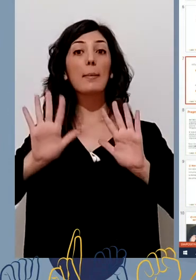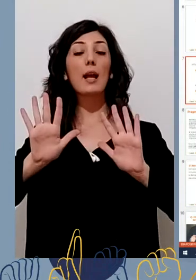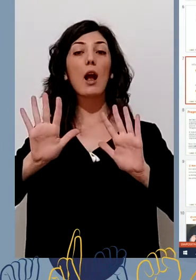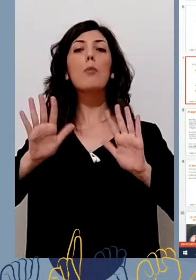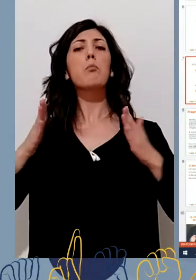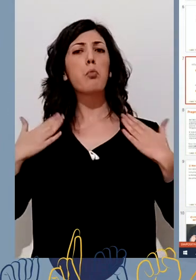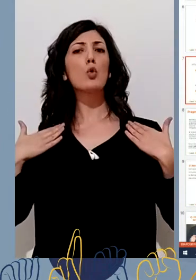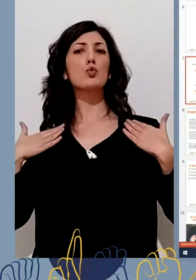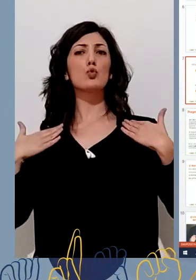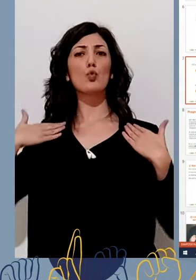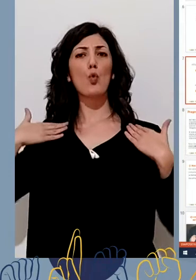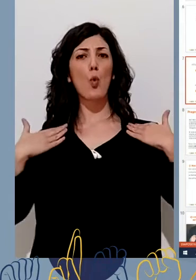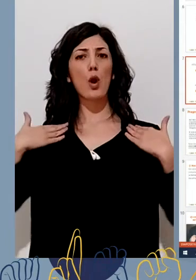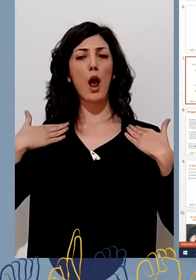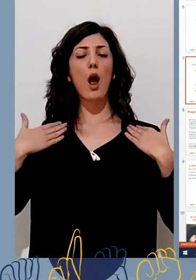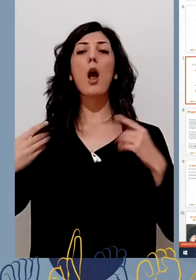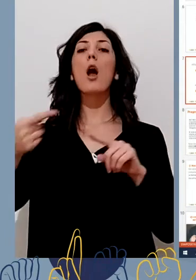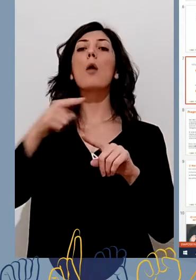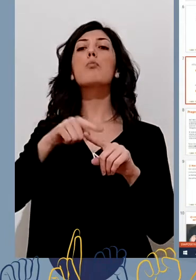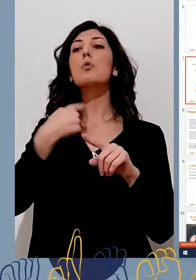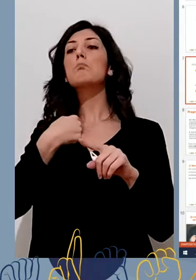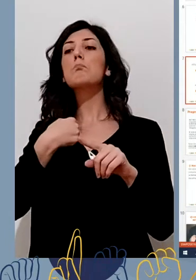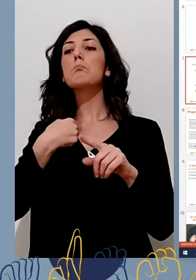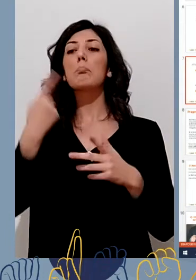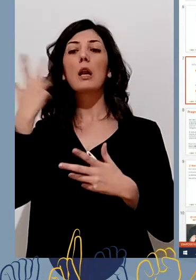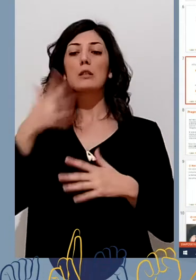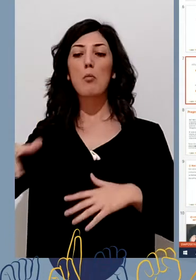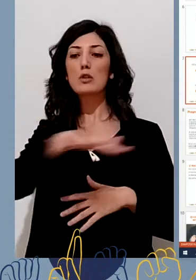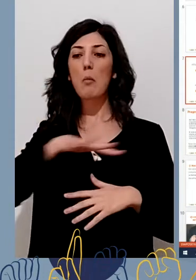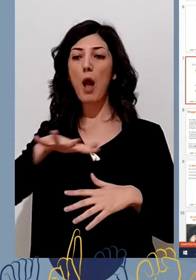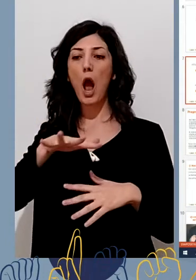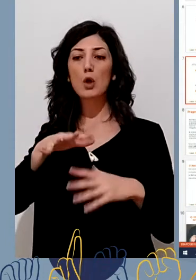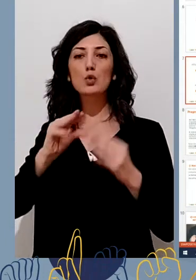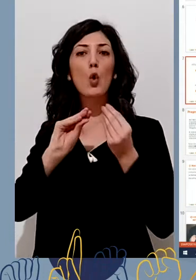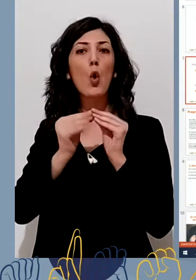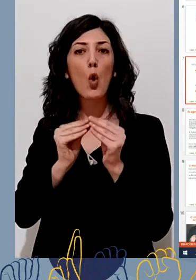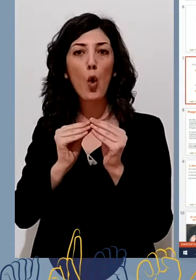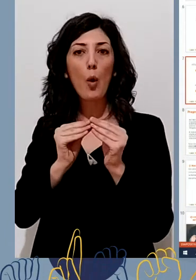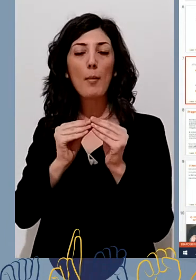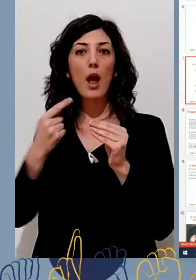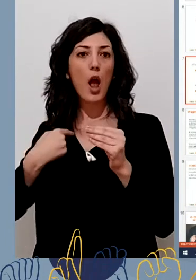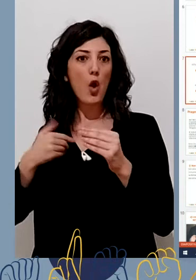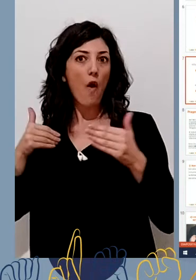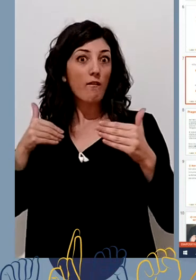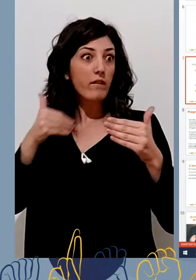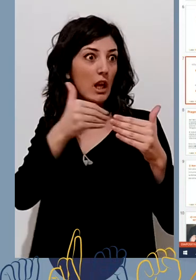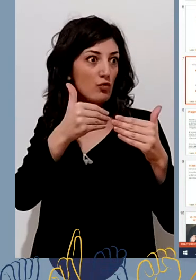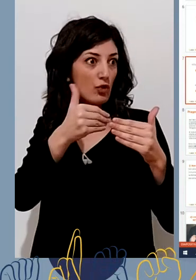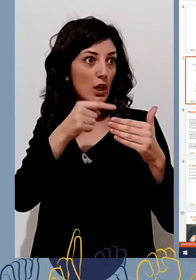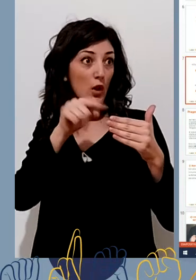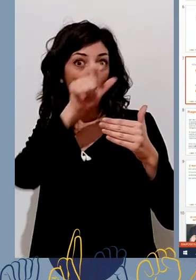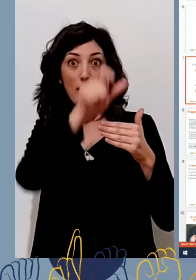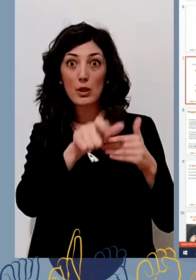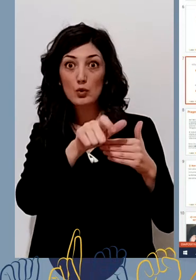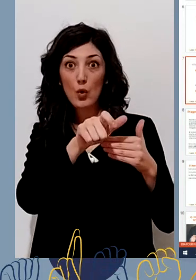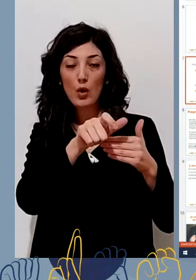anche come occupo lo spazio. Ad esempio, se io mi avvicino molto a una persona, chi mi vede può